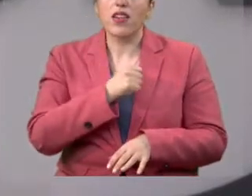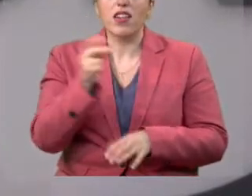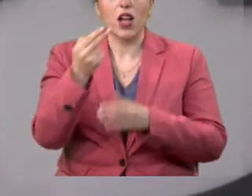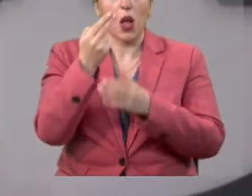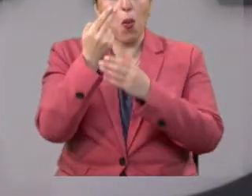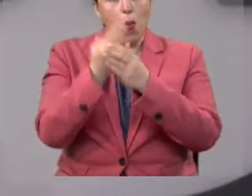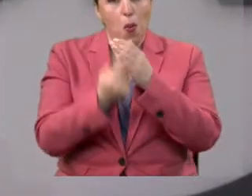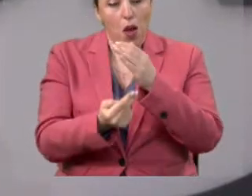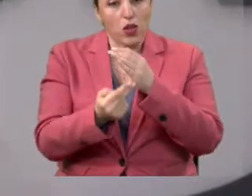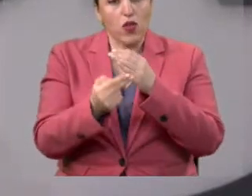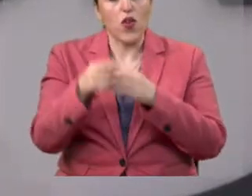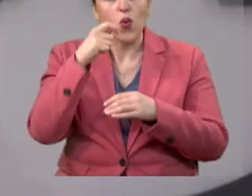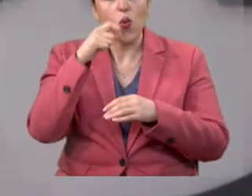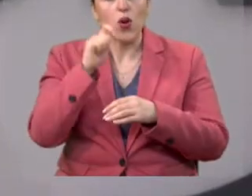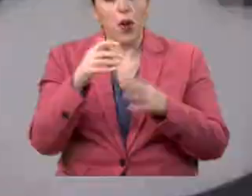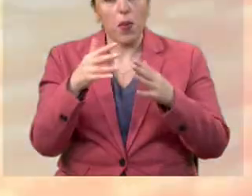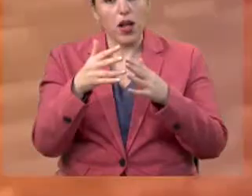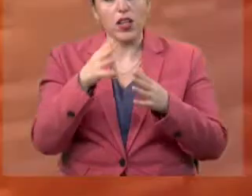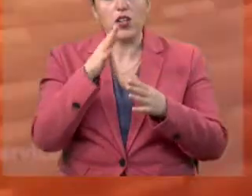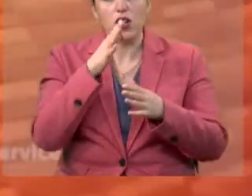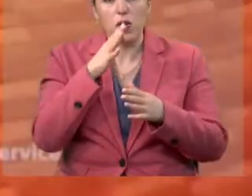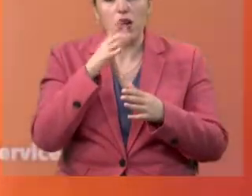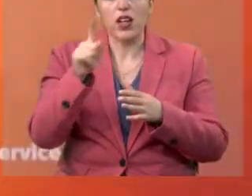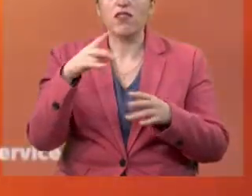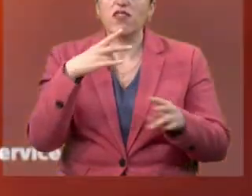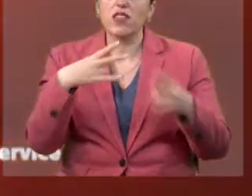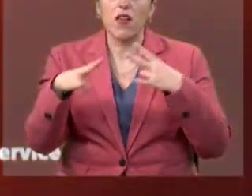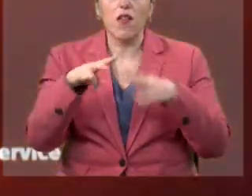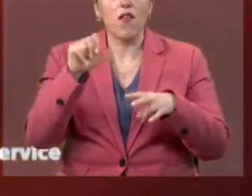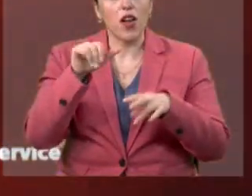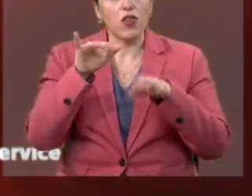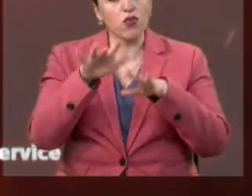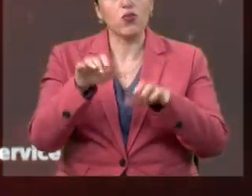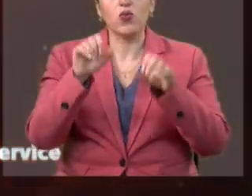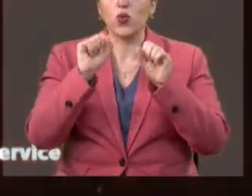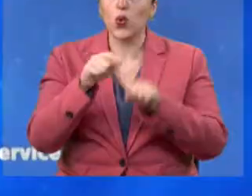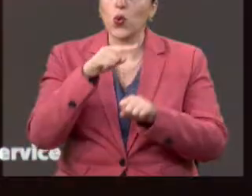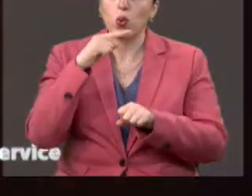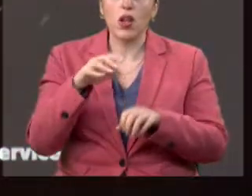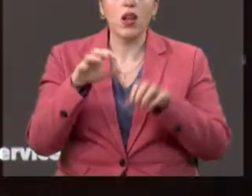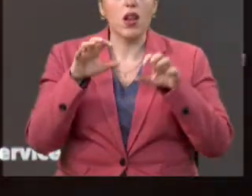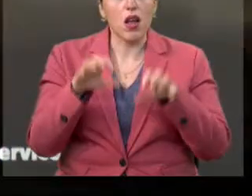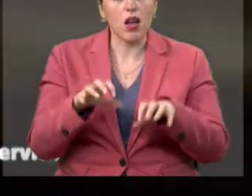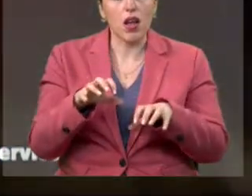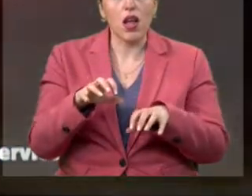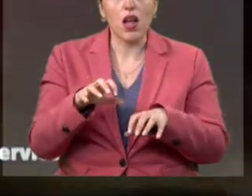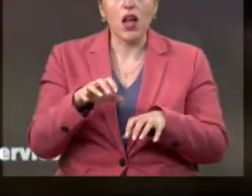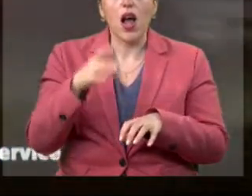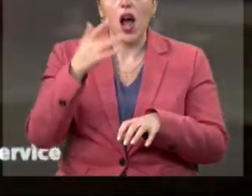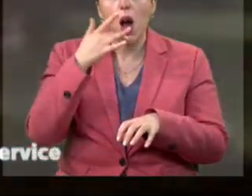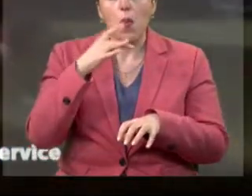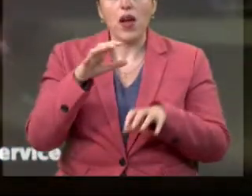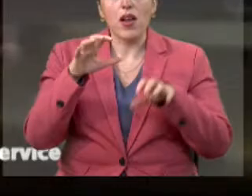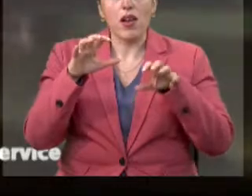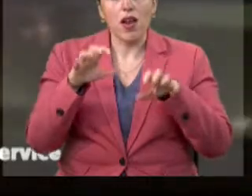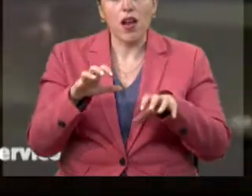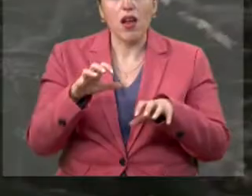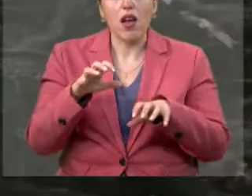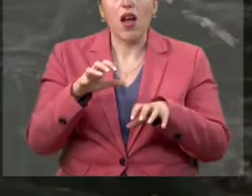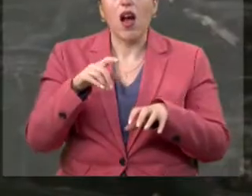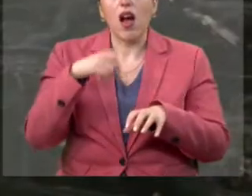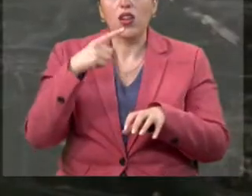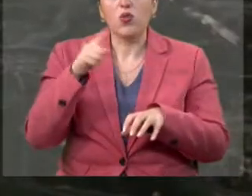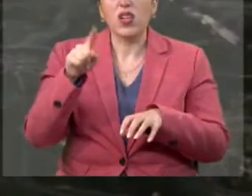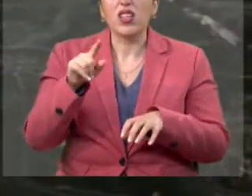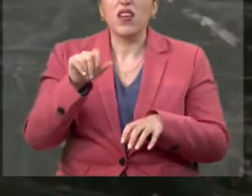ձախողումը Ուկրաինայում, այնքան ավելի ագրեսիվ մարտավարության կարող է դիմել Ռուսաստանի նախագահը։ ԱՄՆ նախագահը նման ագրեսիվ